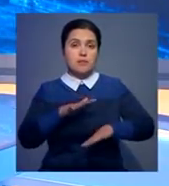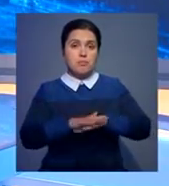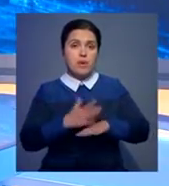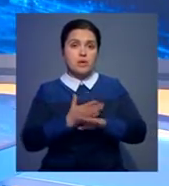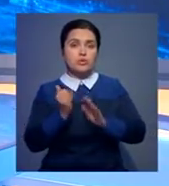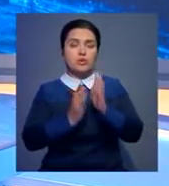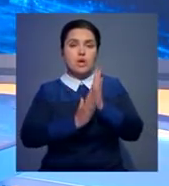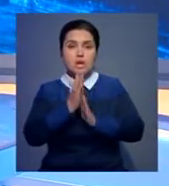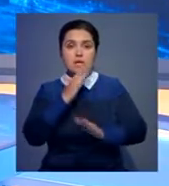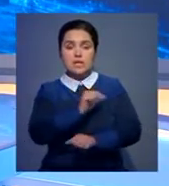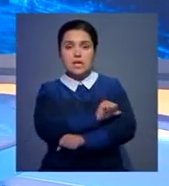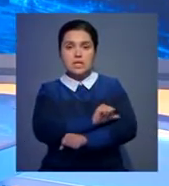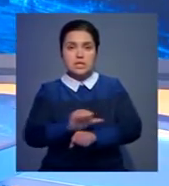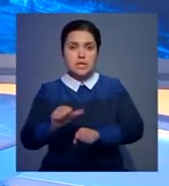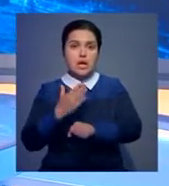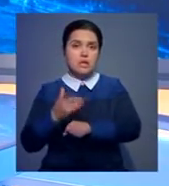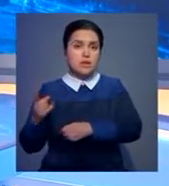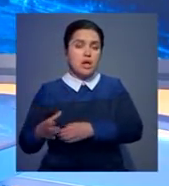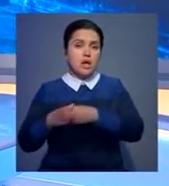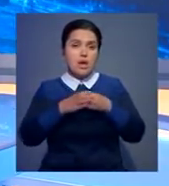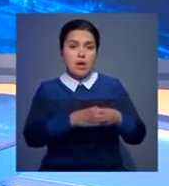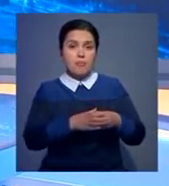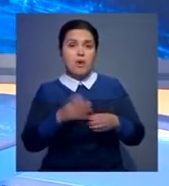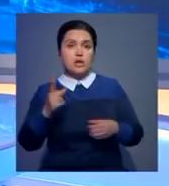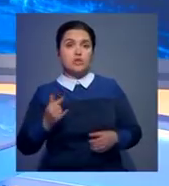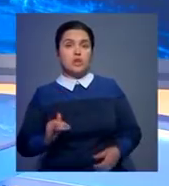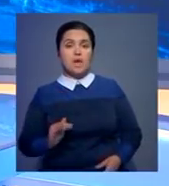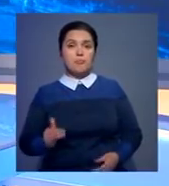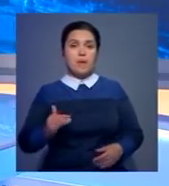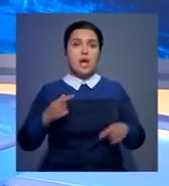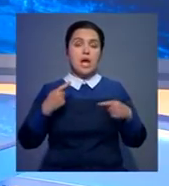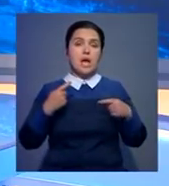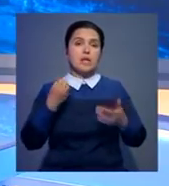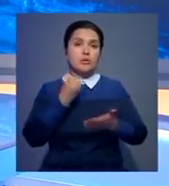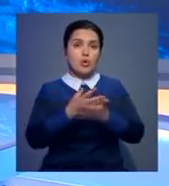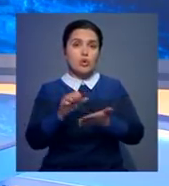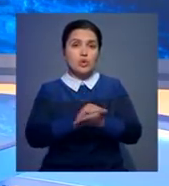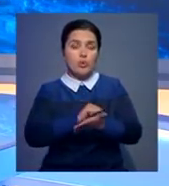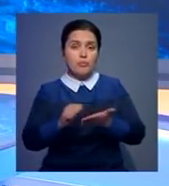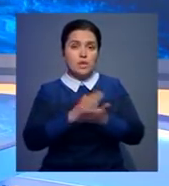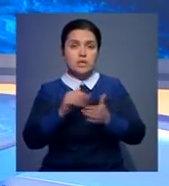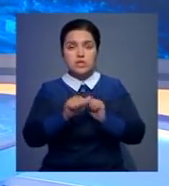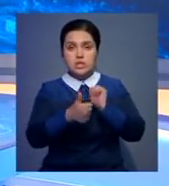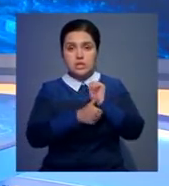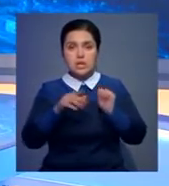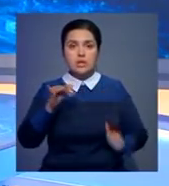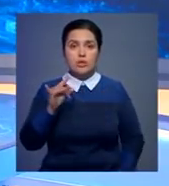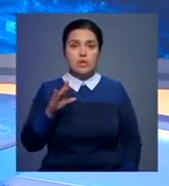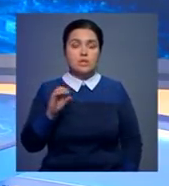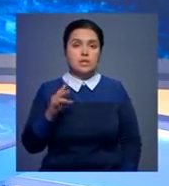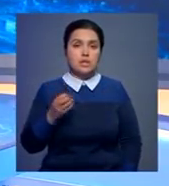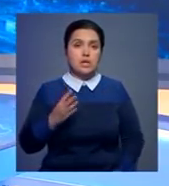отмечает значительный рост иностранных эмитентов. На этом фоне капитализация рынка акций составила почти 16 триллионов